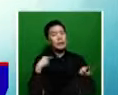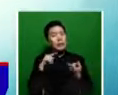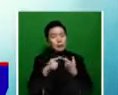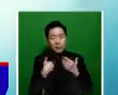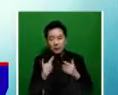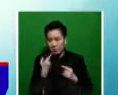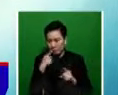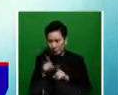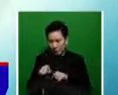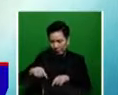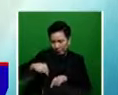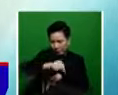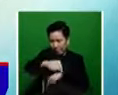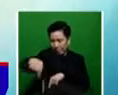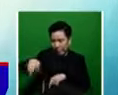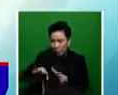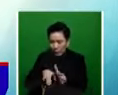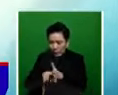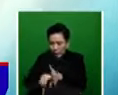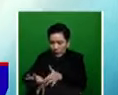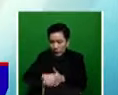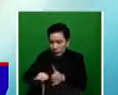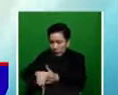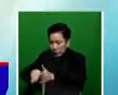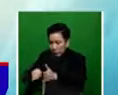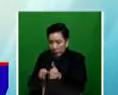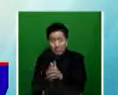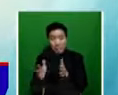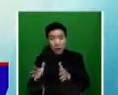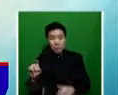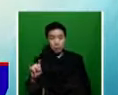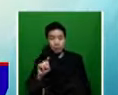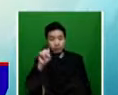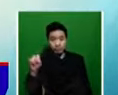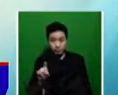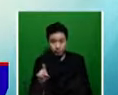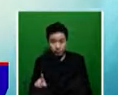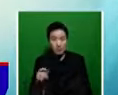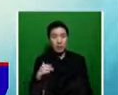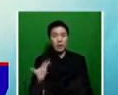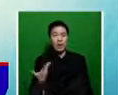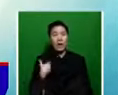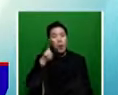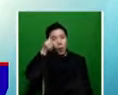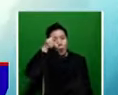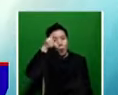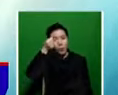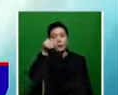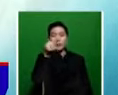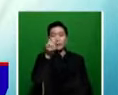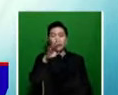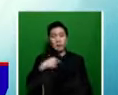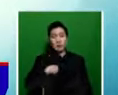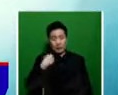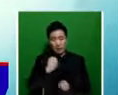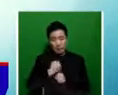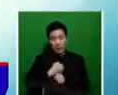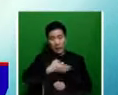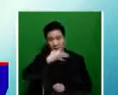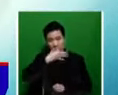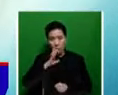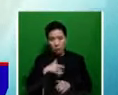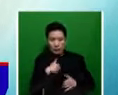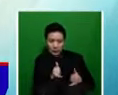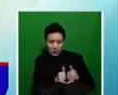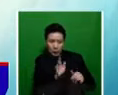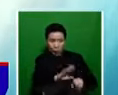รายงานการระบาดต่อเนื่องของโรคโควิดหรือไม่นะครับใน14วันที่ผ่านมาท่านเป็นผู้ประกอบอาชีพที่สัมผัส